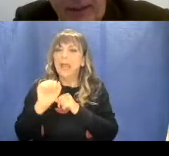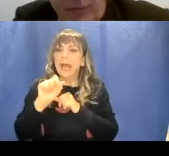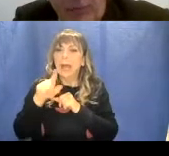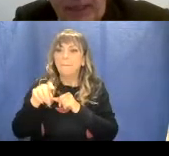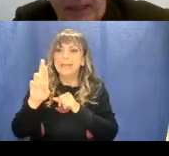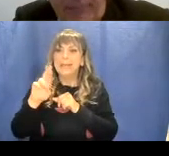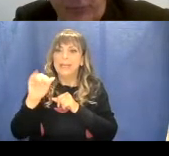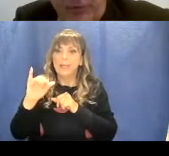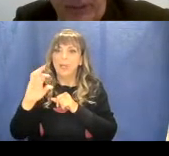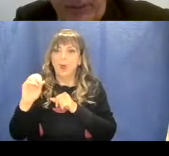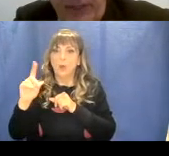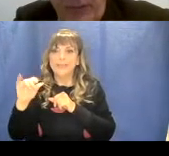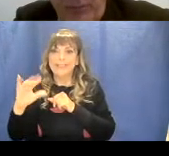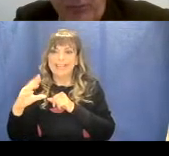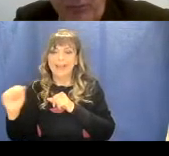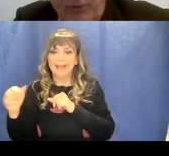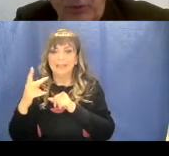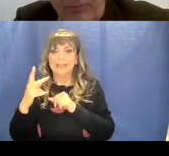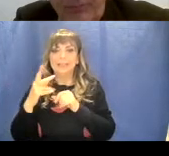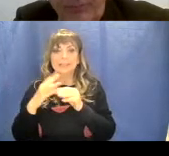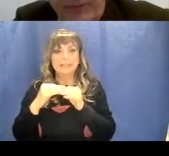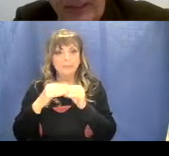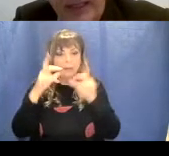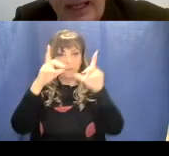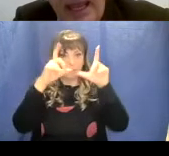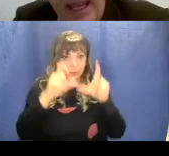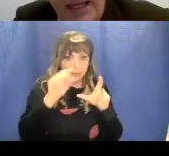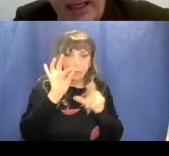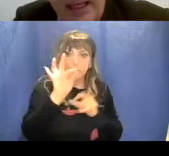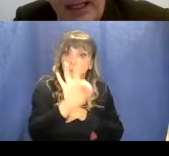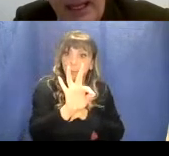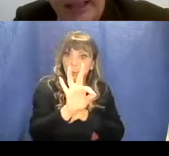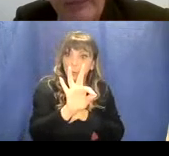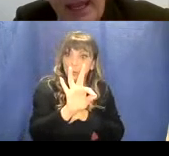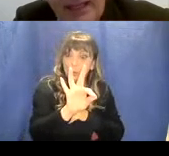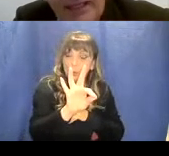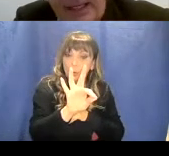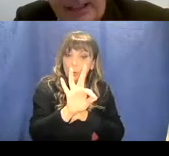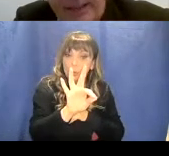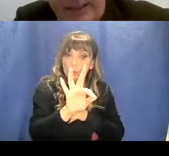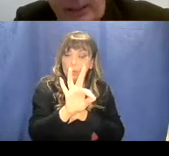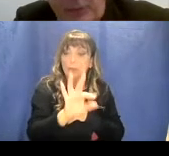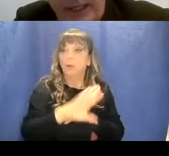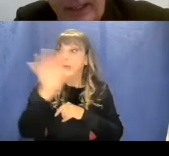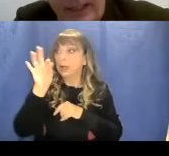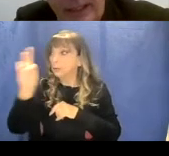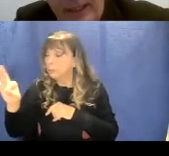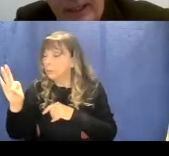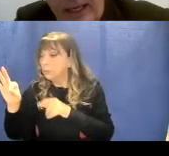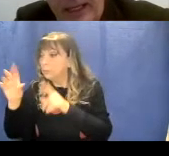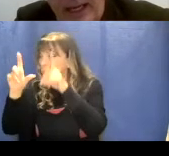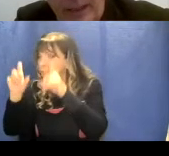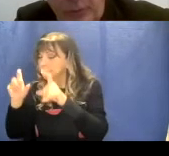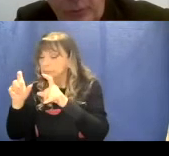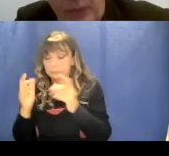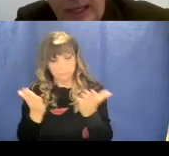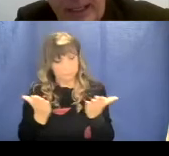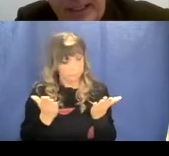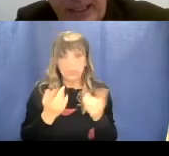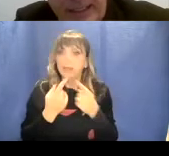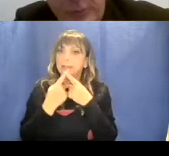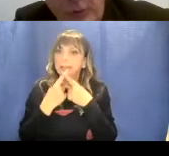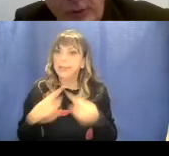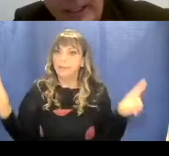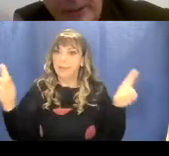una fotografia in un punto è diversa da quelle accanto anche